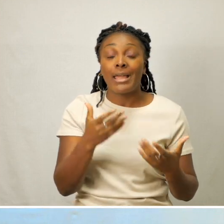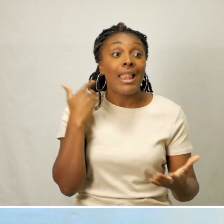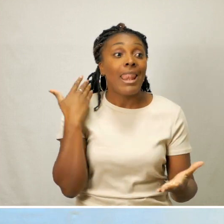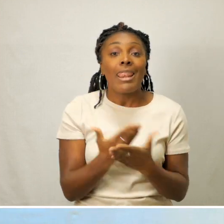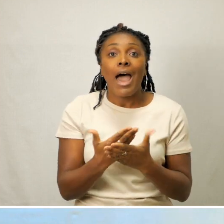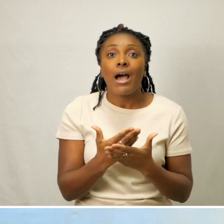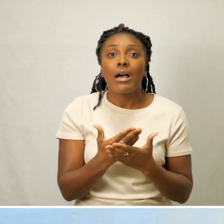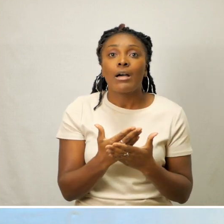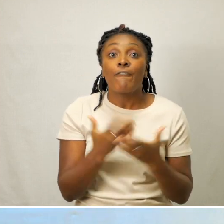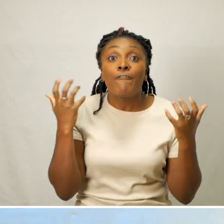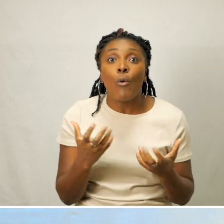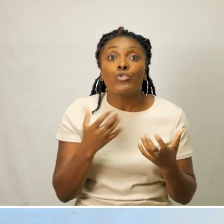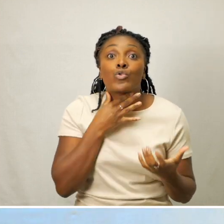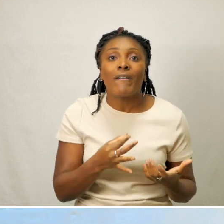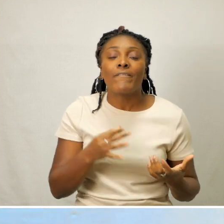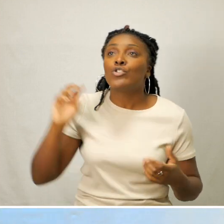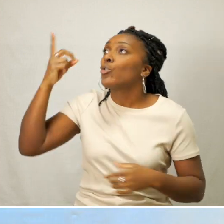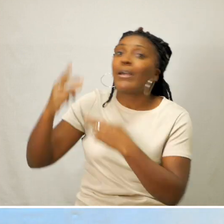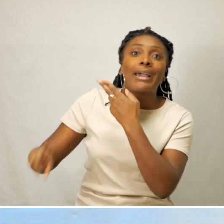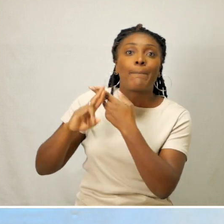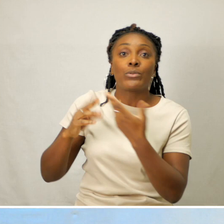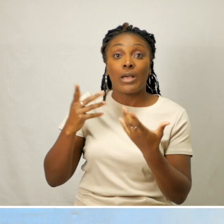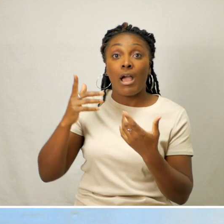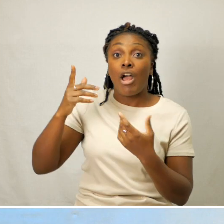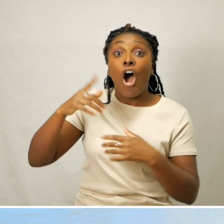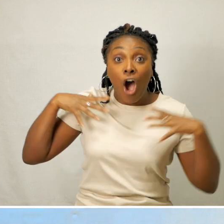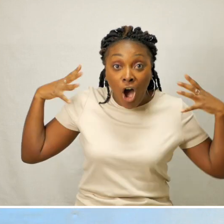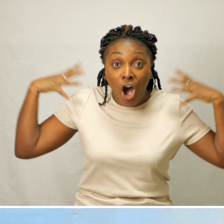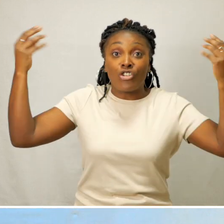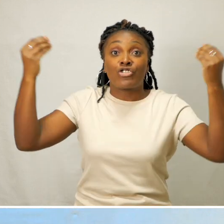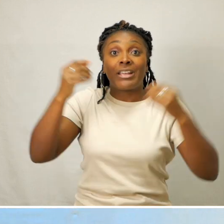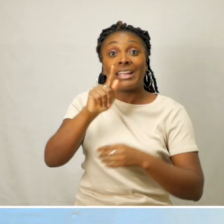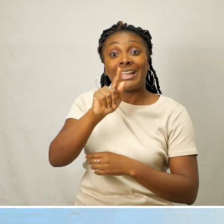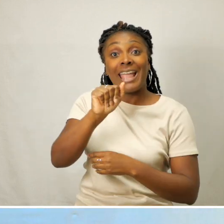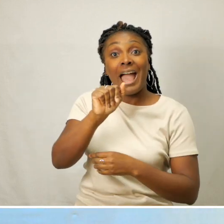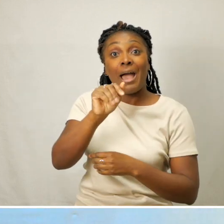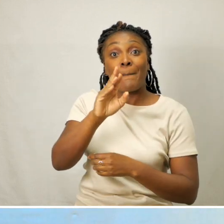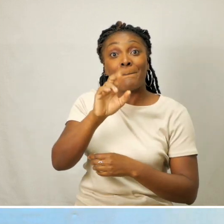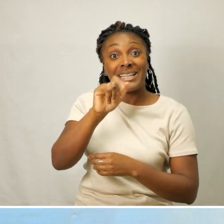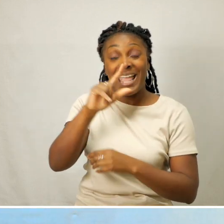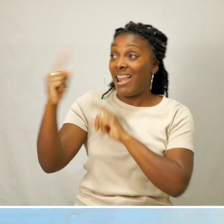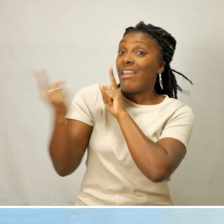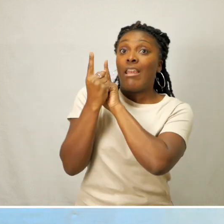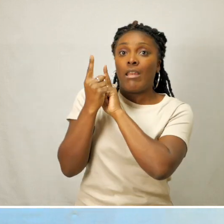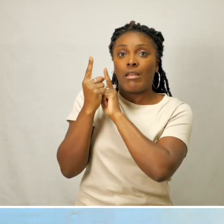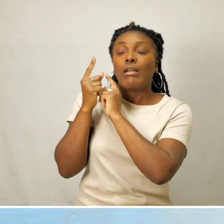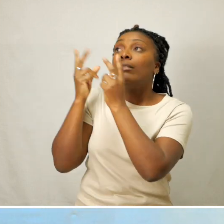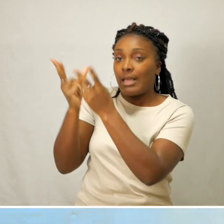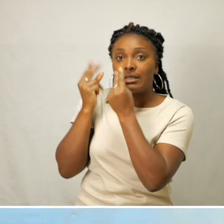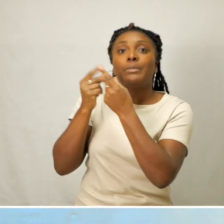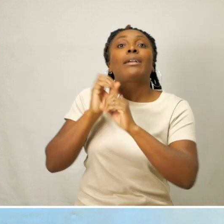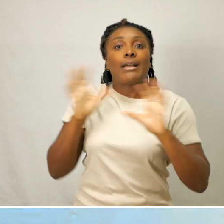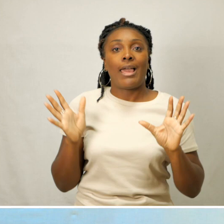cette réponse extraordinaire de Dieu à ce moment-là, où l'ange Gabriel vient lui parler directement et lui apporter la réponse qu'il